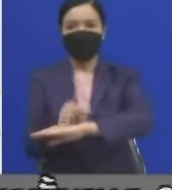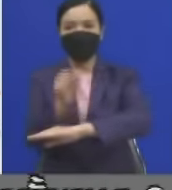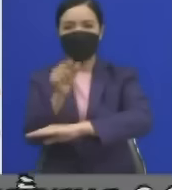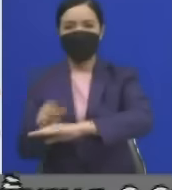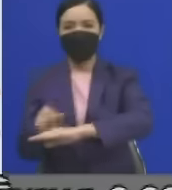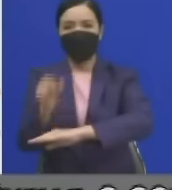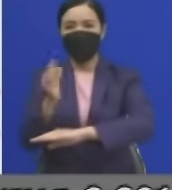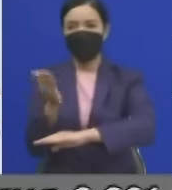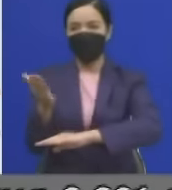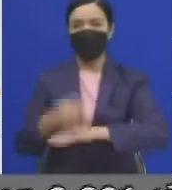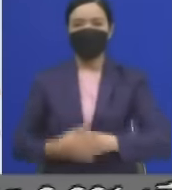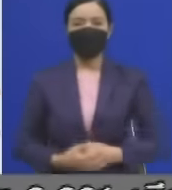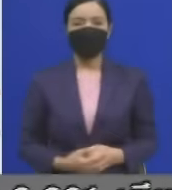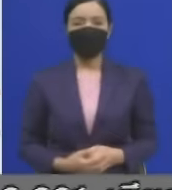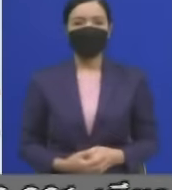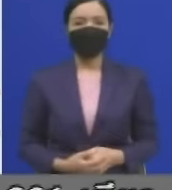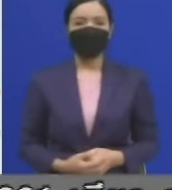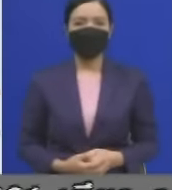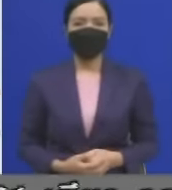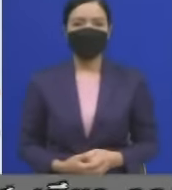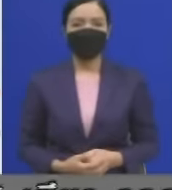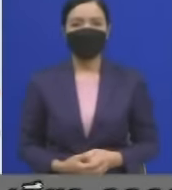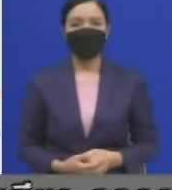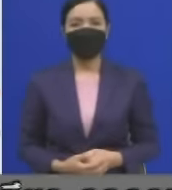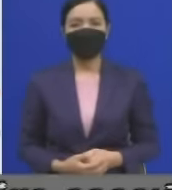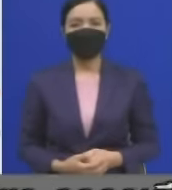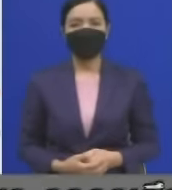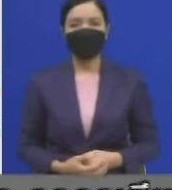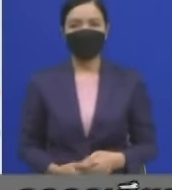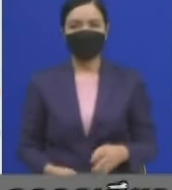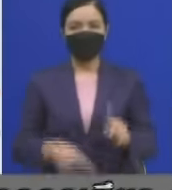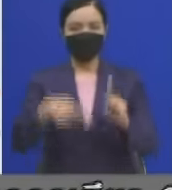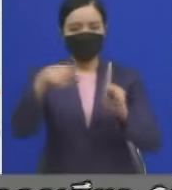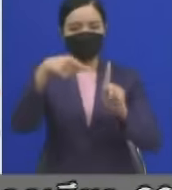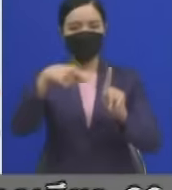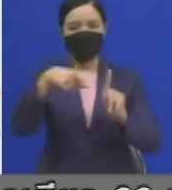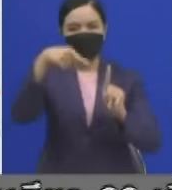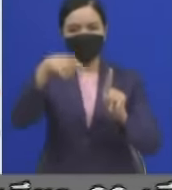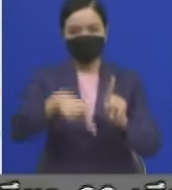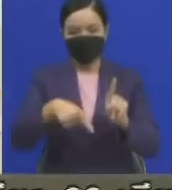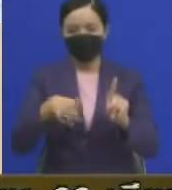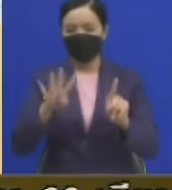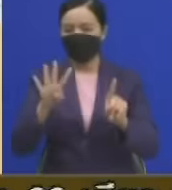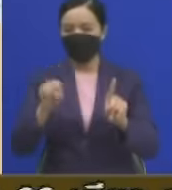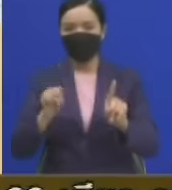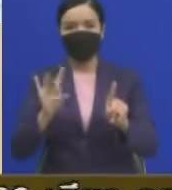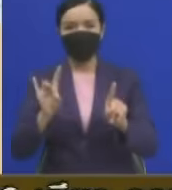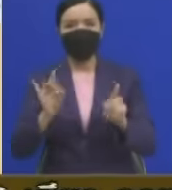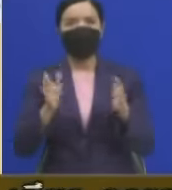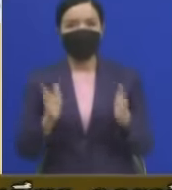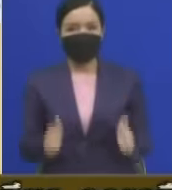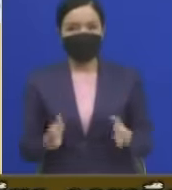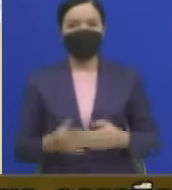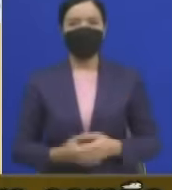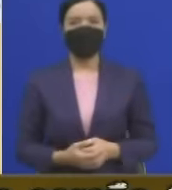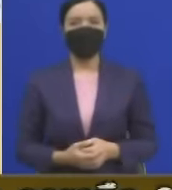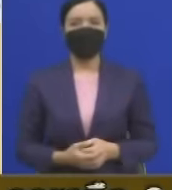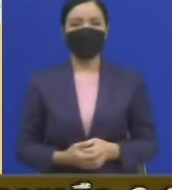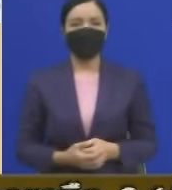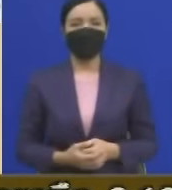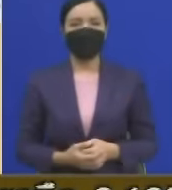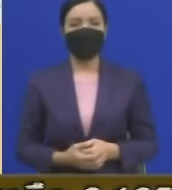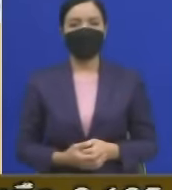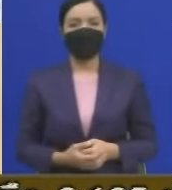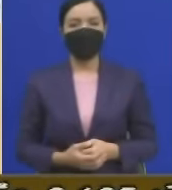านผู้ชมจะได้เห็นอยู่ขวาสุดนะนะมันจะมีตัวเลขขวาสุดก็คือ 1,000 กับอีก48คน ค่ะ นะตัวเลขอันนั้นแหละฮ